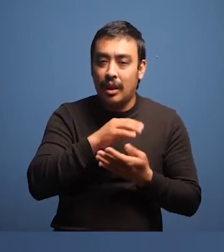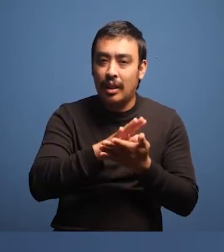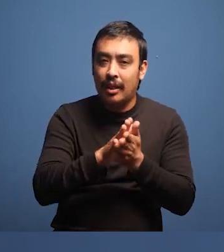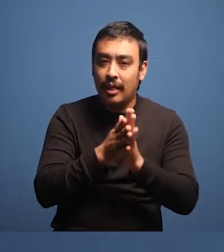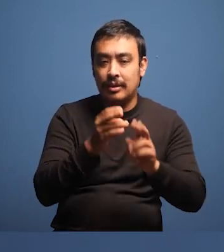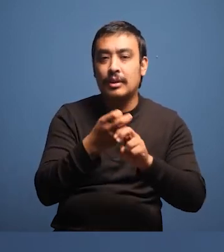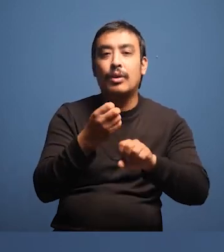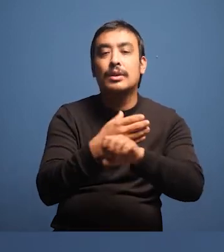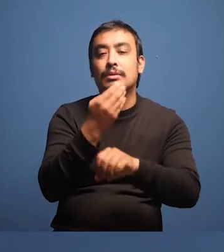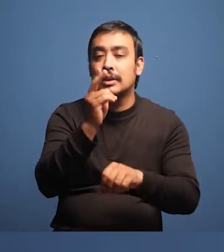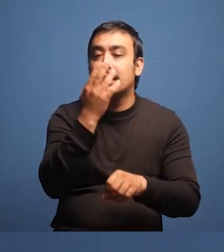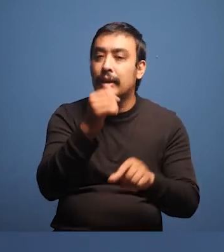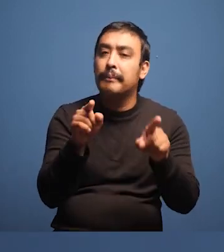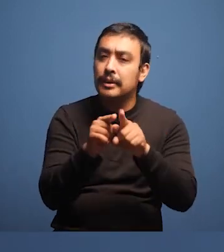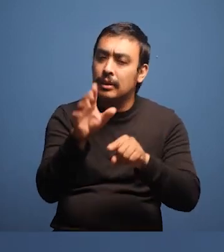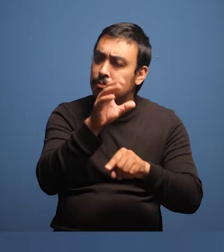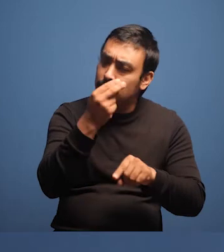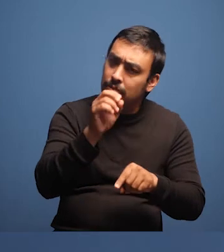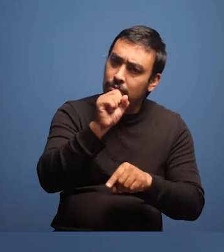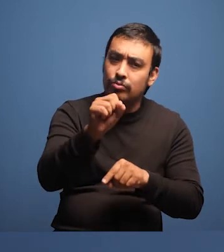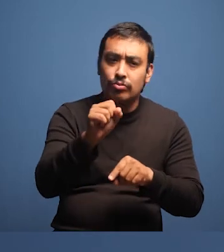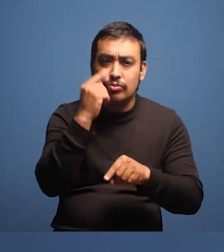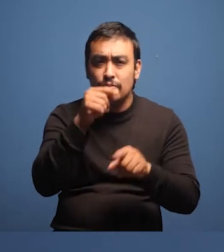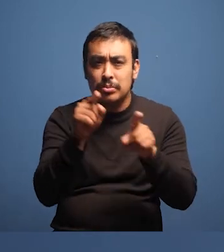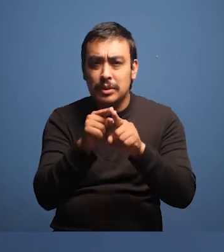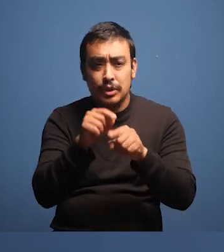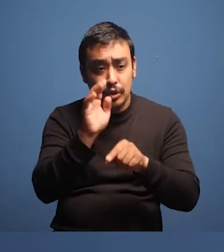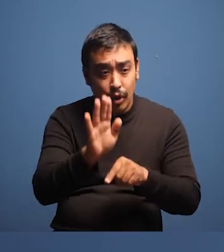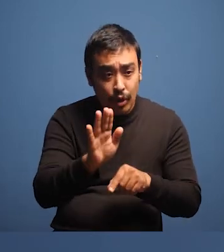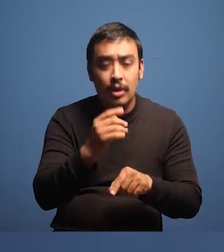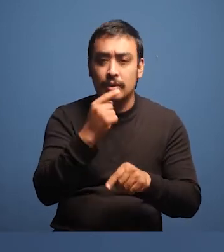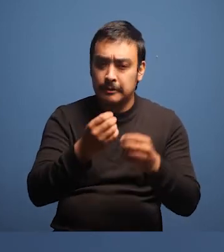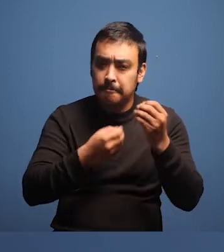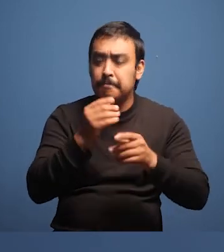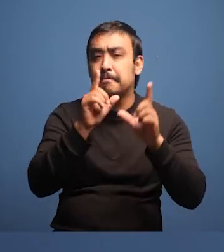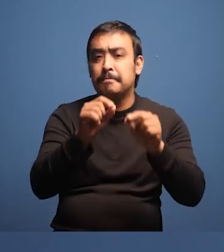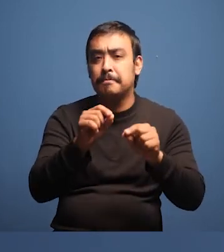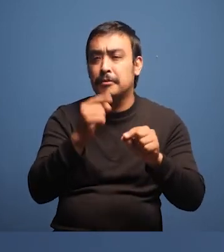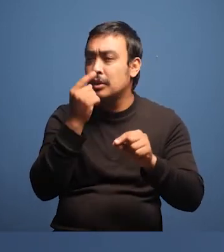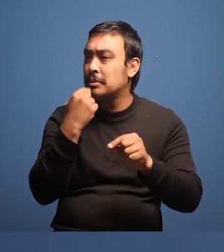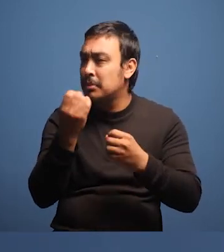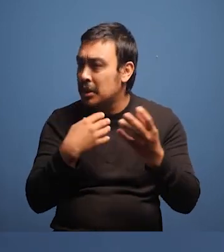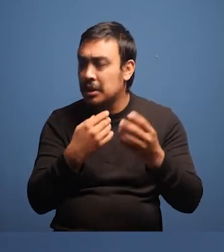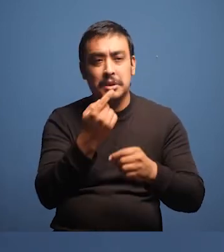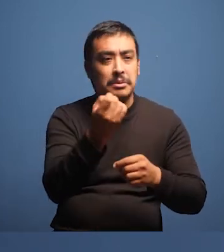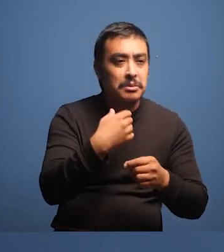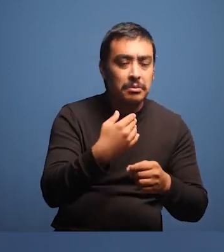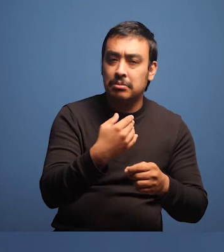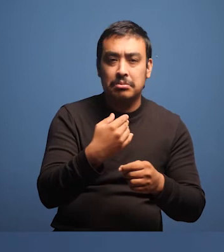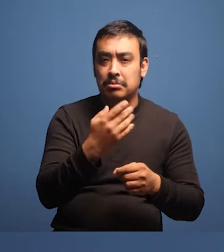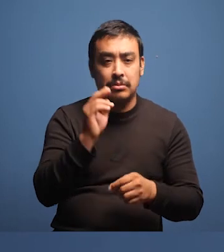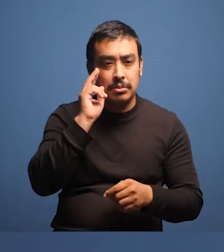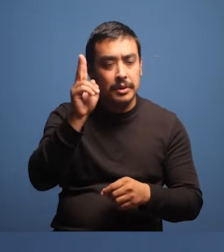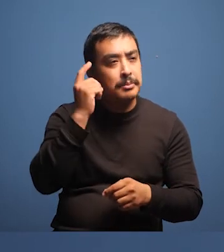असर गर्दै जान्छ। त्यही भएर सबैजनालाई चाहिँ त्यस्तो कसैलाई अहिले पनि भइरहेको छ भने स्पिकअप चाहिँ गर्नु कि कसले के भन्छ के गर्छ भन्ने होइन कि आफ्नो फ्युचरको बारेमा